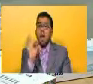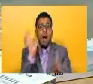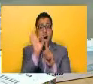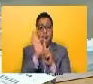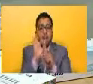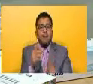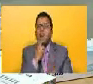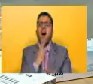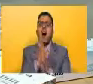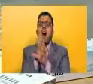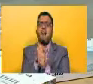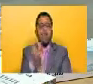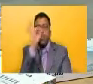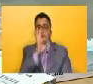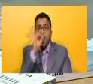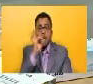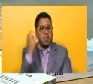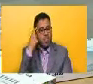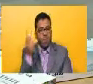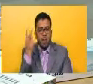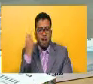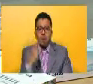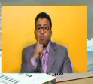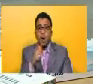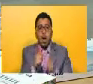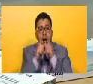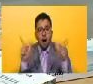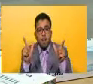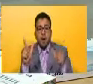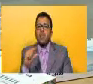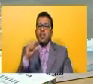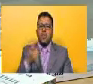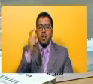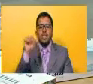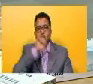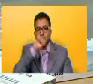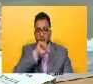التراث الثقافي في أوقات الأزمات. لأخبار الدار، ريم عيسى، الشارقة.